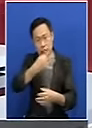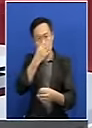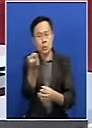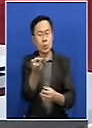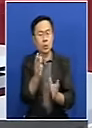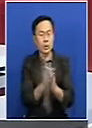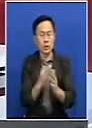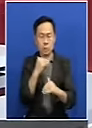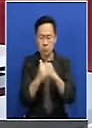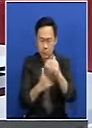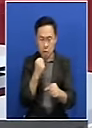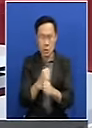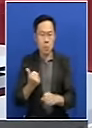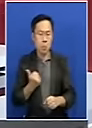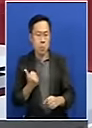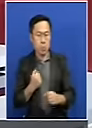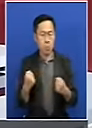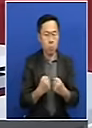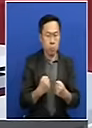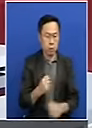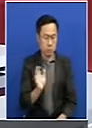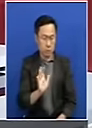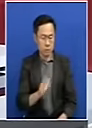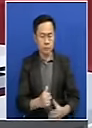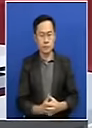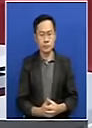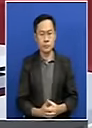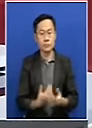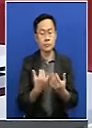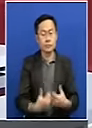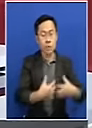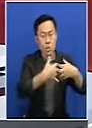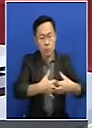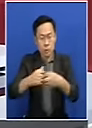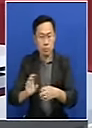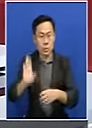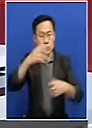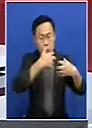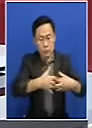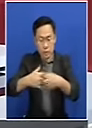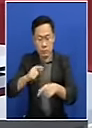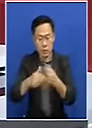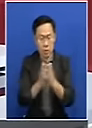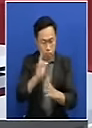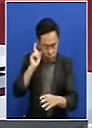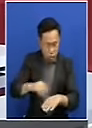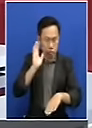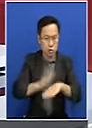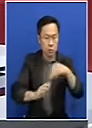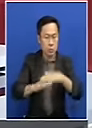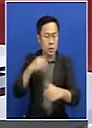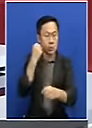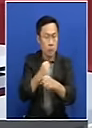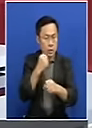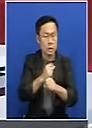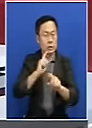งไม่งั้นก็จะกลายเป็นนักเรียนนักเลงซะหมด ครับหลายๆครั้งที่ในภาคอุตสาหกรรมและอาชีพที่จะต้องใช้ความรู้ความสามารถเฉพาะท